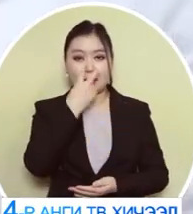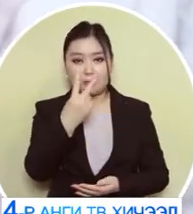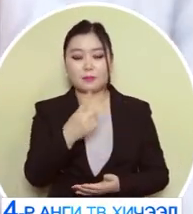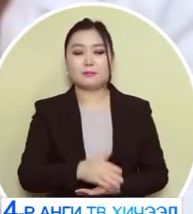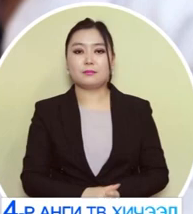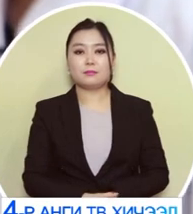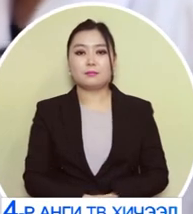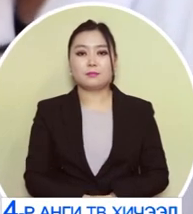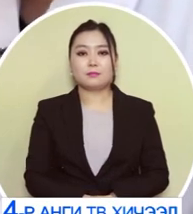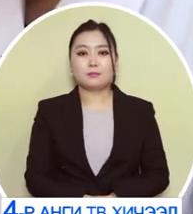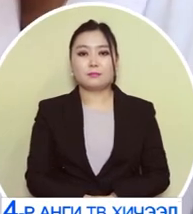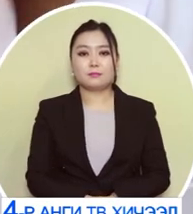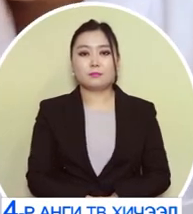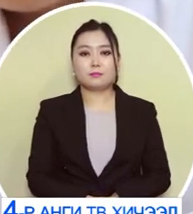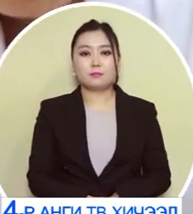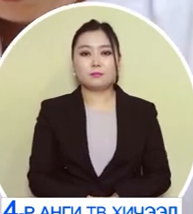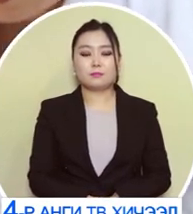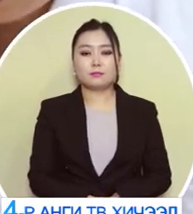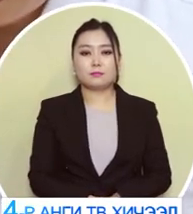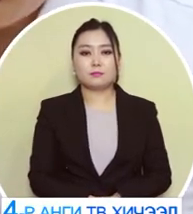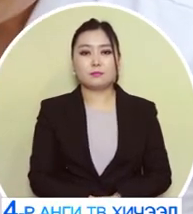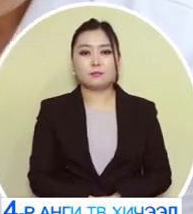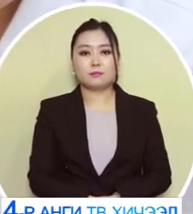Бұл заттар қандай материалдан жасалғанын көрейік.